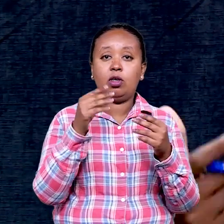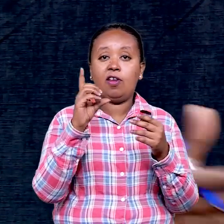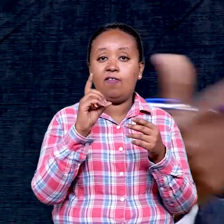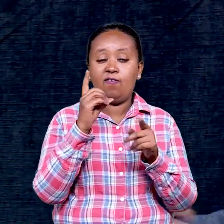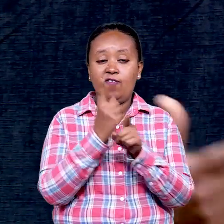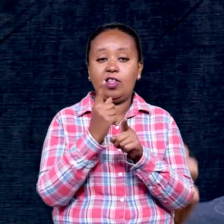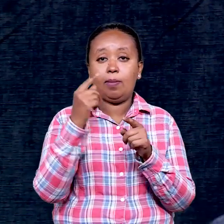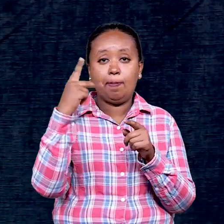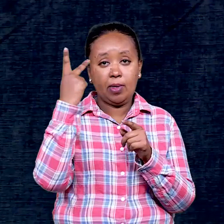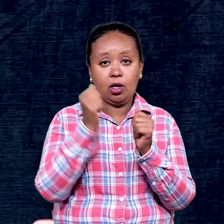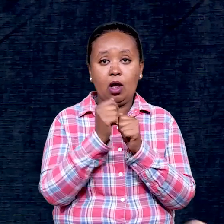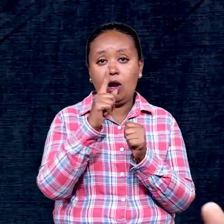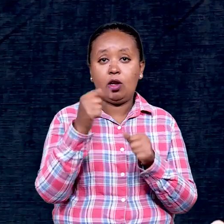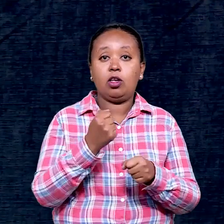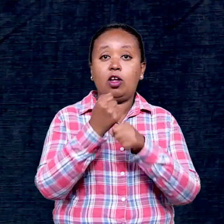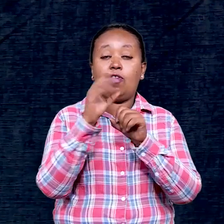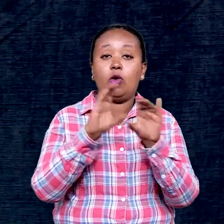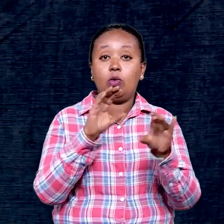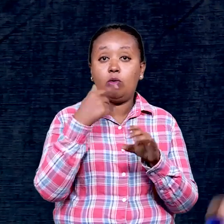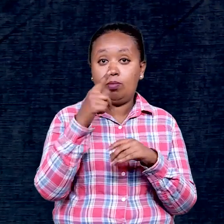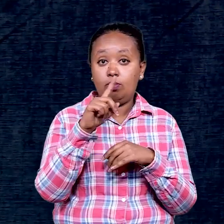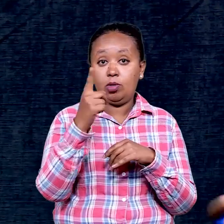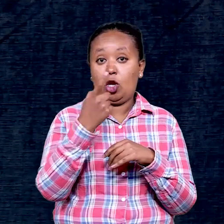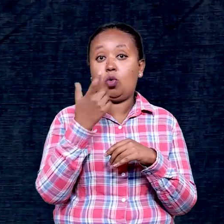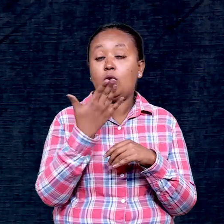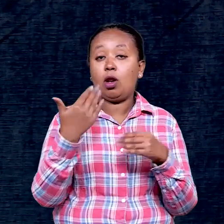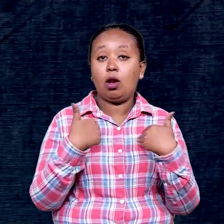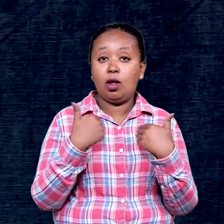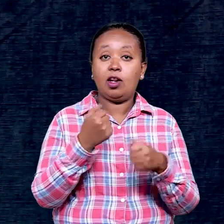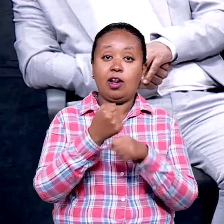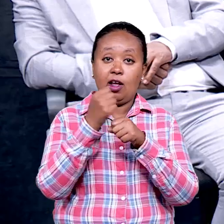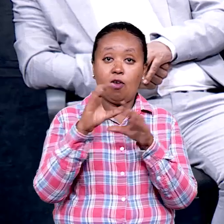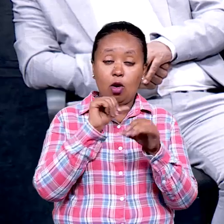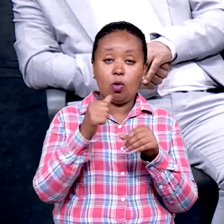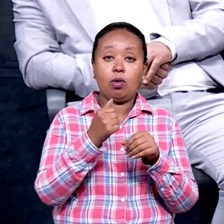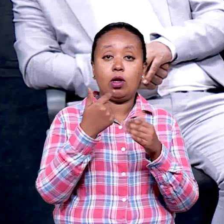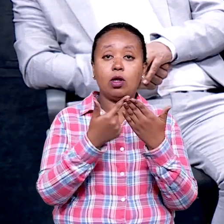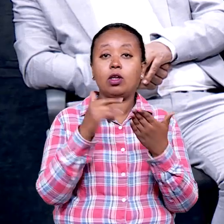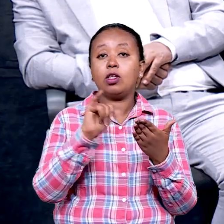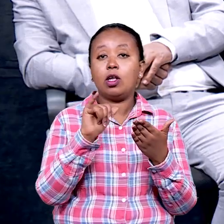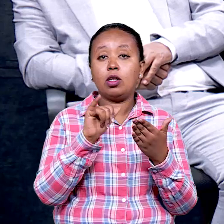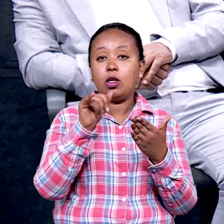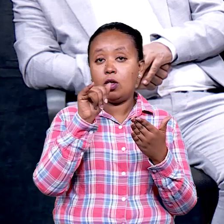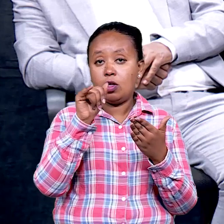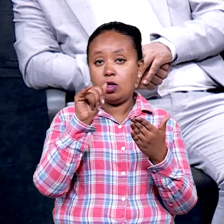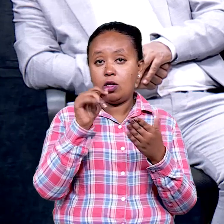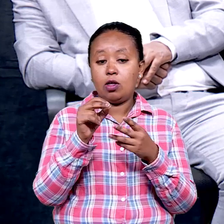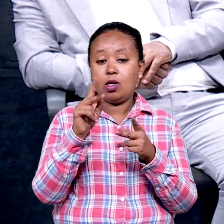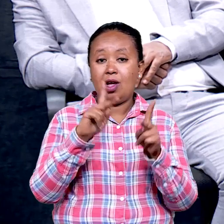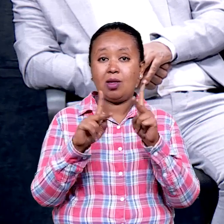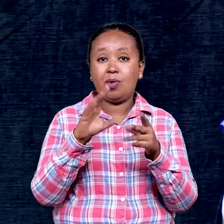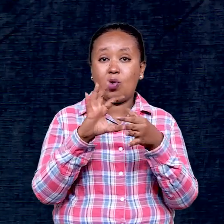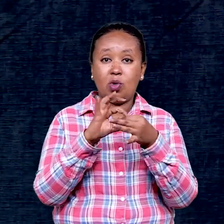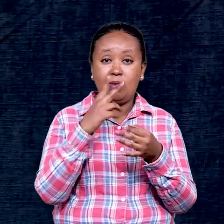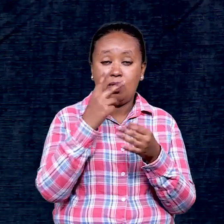እየሰራን አንዳንድ ድጋፎችን አድርጉልን እያሉ የሚጠይቁን ነገር ሁሉ አለ። ድጋፍ ማድረጉ አለማድረጉ ሌላ ነገር ሆኖ እንዲህ አይነት የሲቪል ሶሳይቲን እንደሆነኛ አጋር የማየቱ